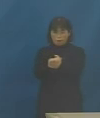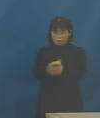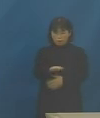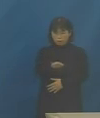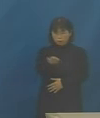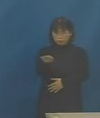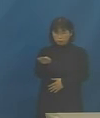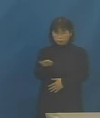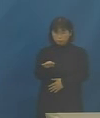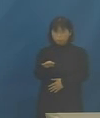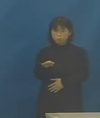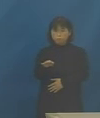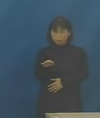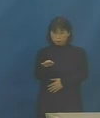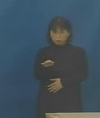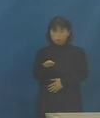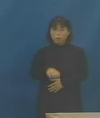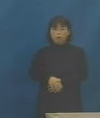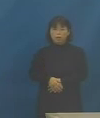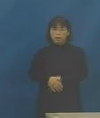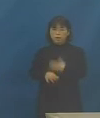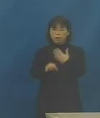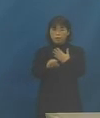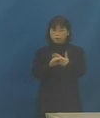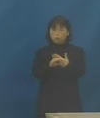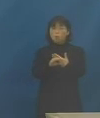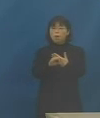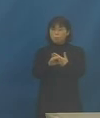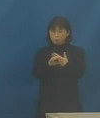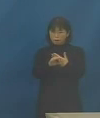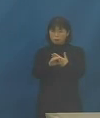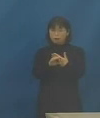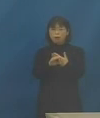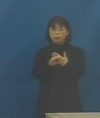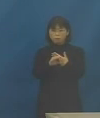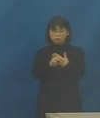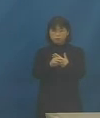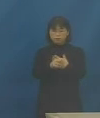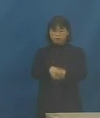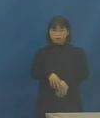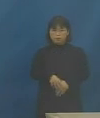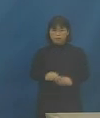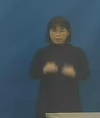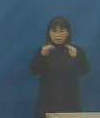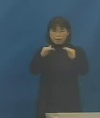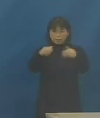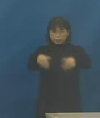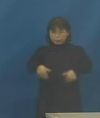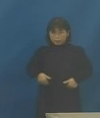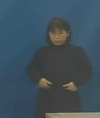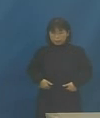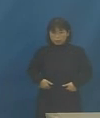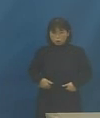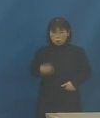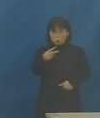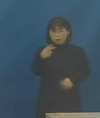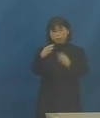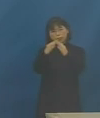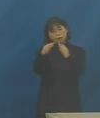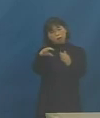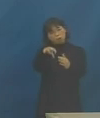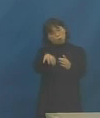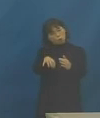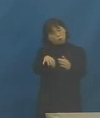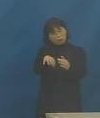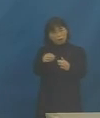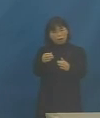ところで典型的にはあの成人式の二次会のような場所こういうなところがおそらくがの急速に拡大